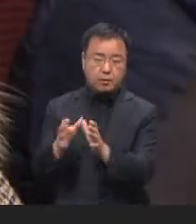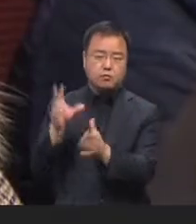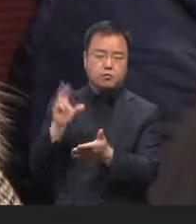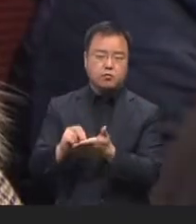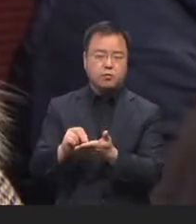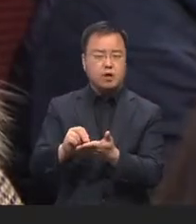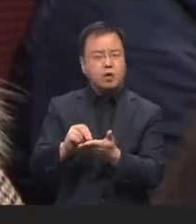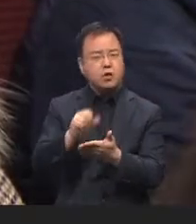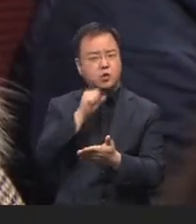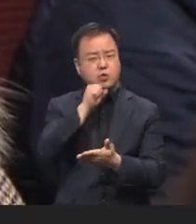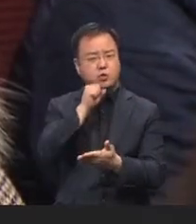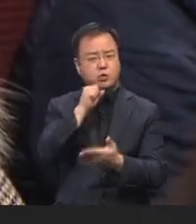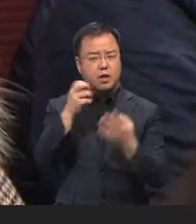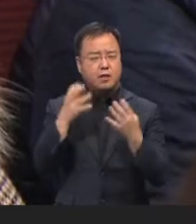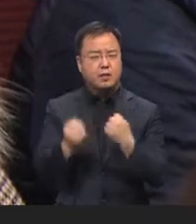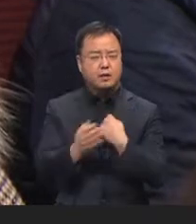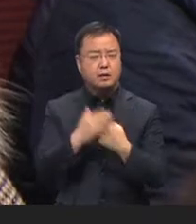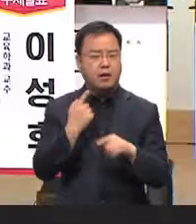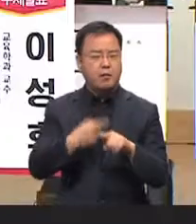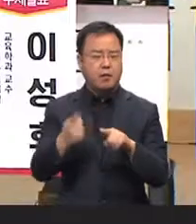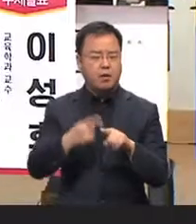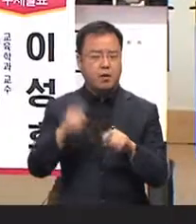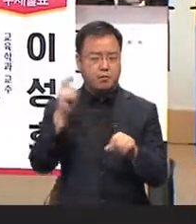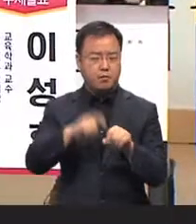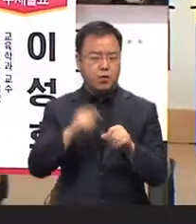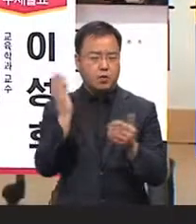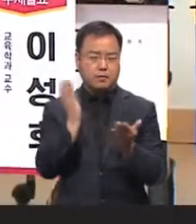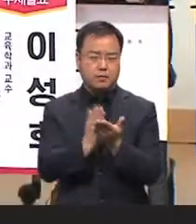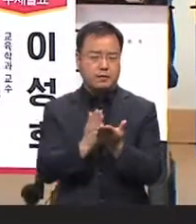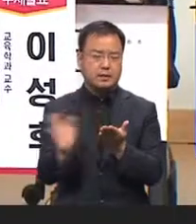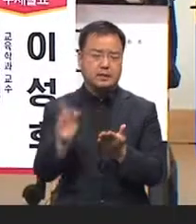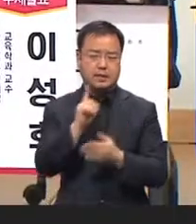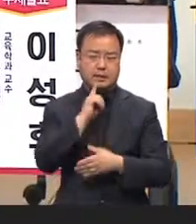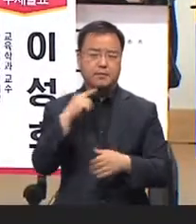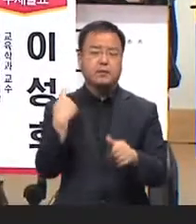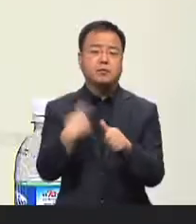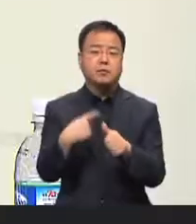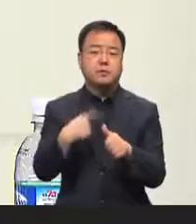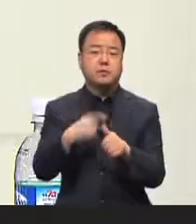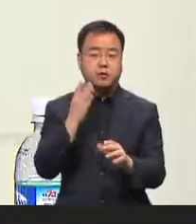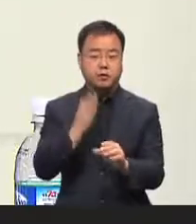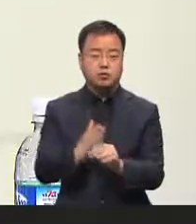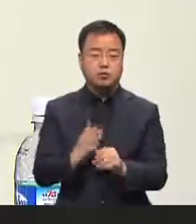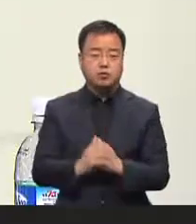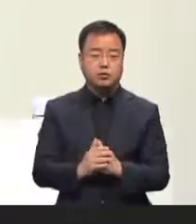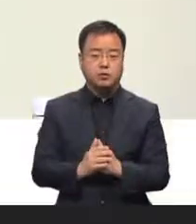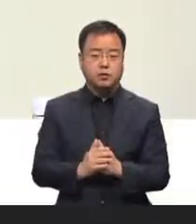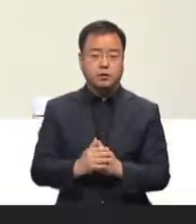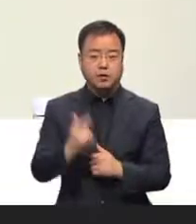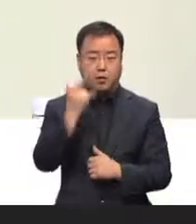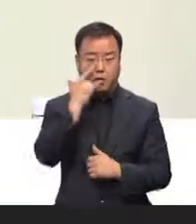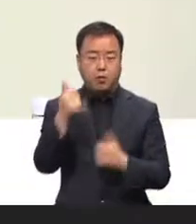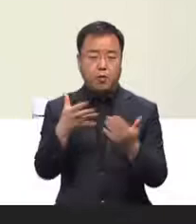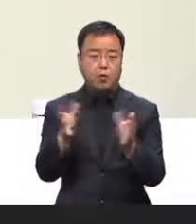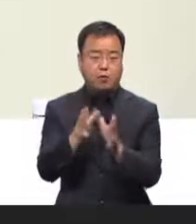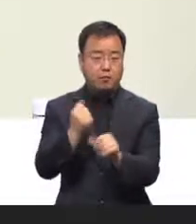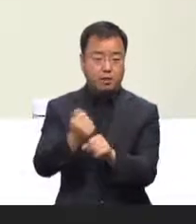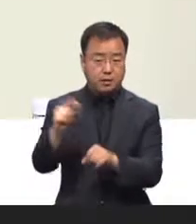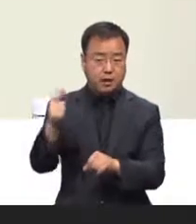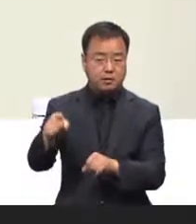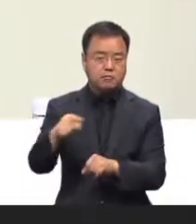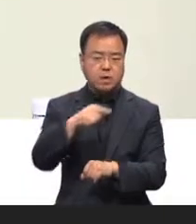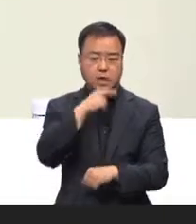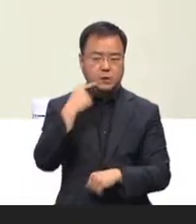할애돼 평가의 목적에도 맞지 않는다는 비판도 이어졌습니다. 너 학부모 동아리 안 만들었지? 그래,